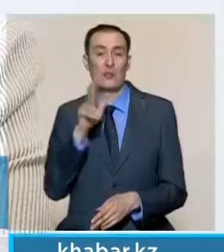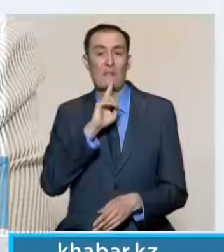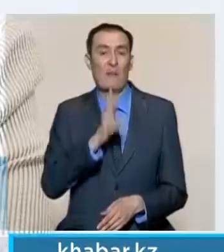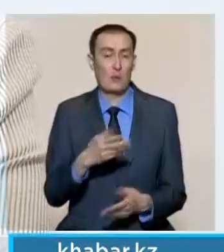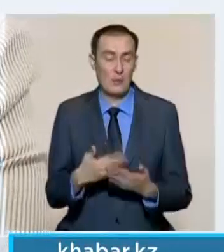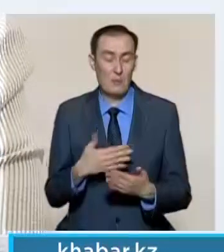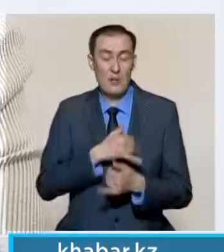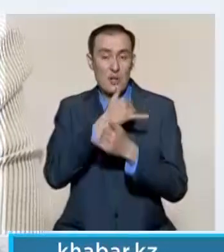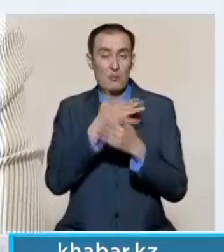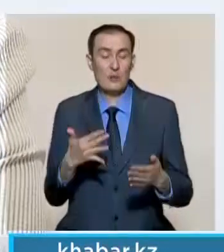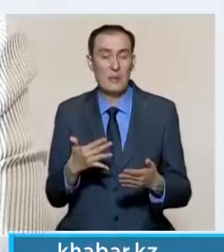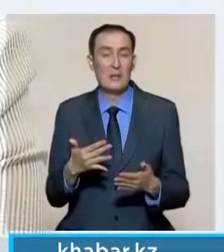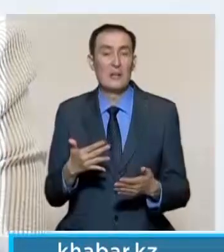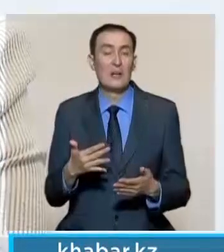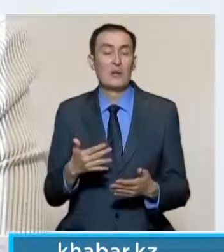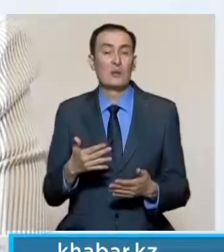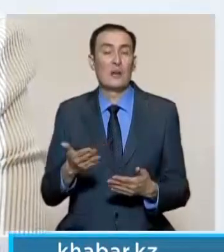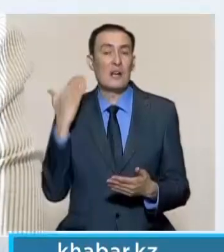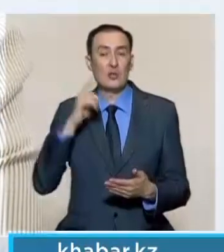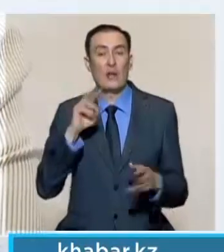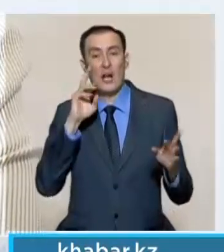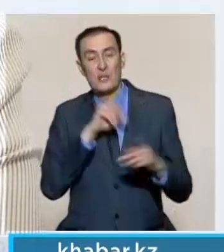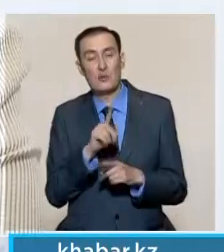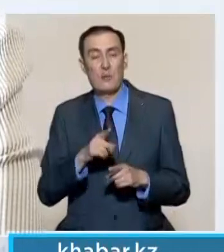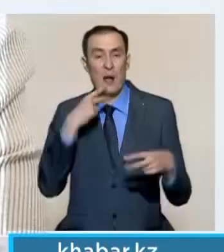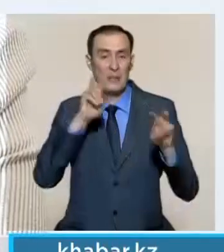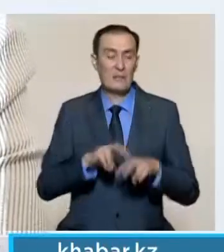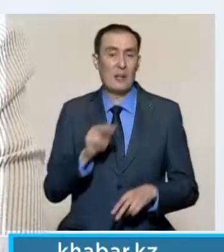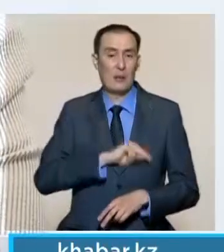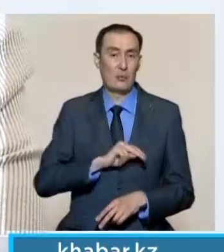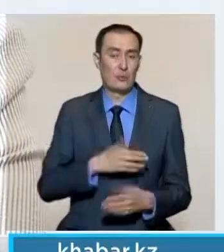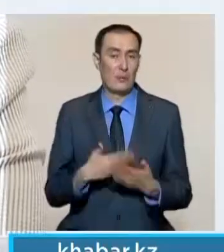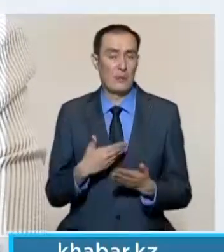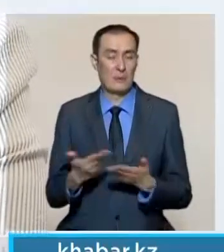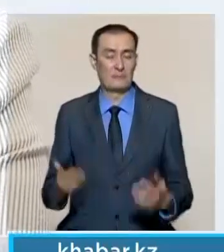Это значит, что мы не можем извлекать уроки, не можем анализировать свои ошибки.